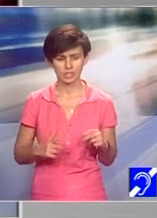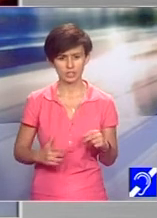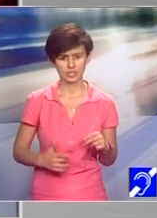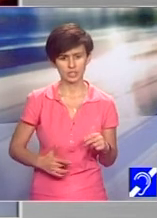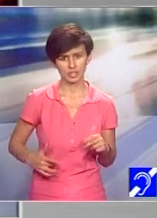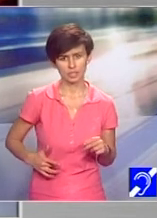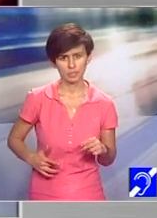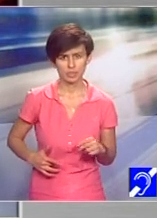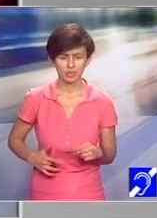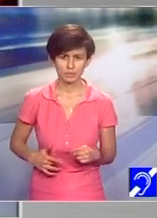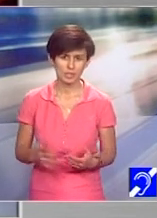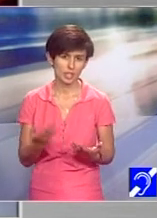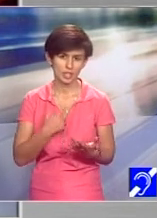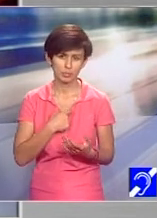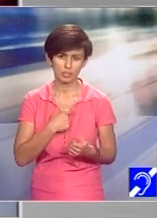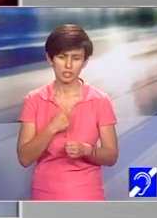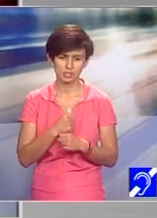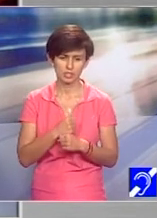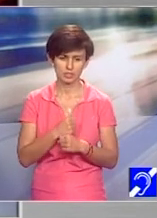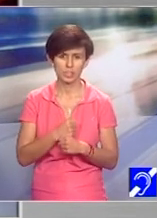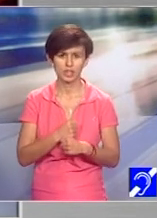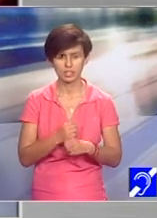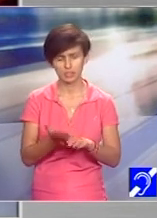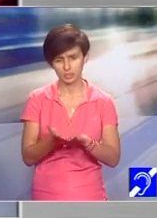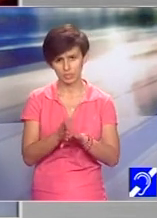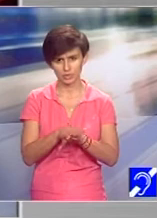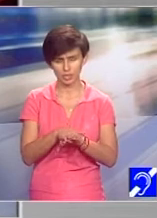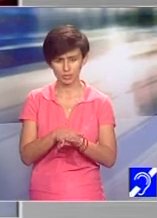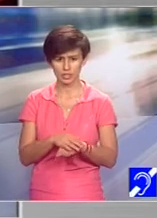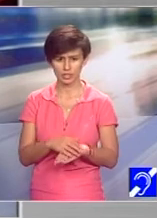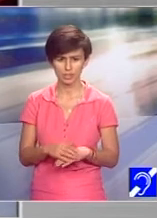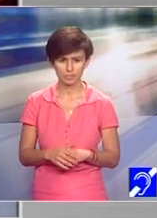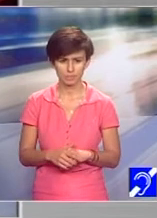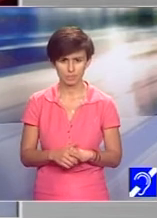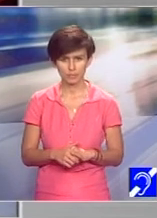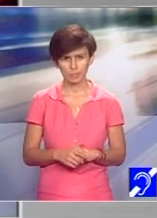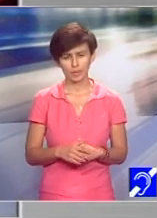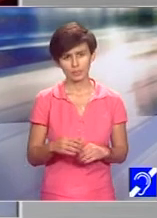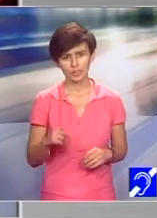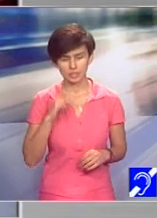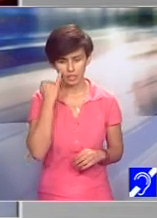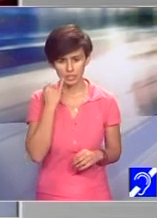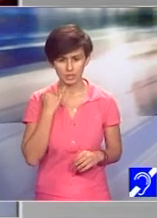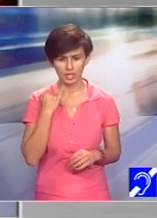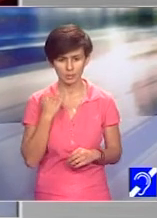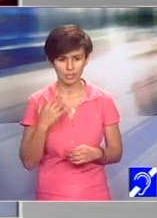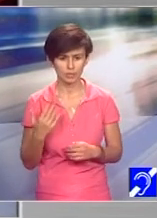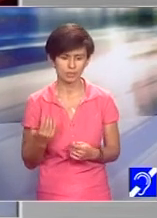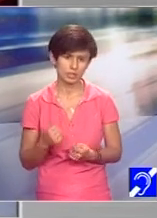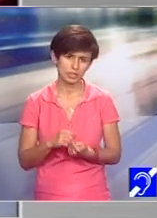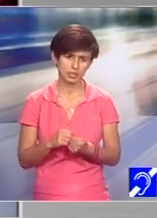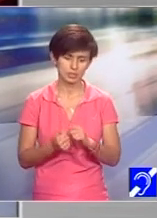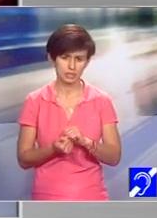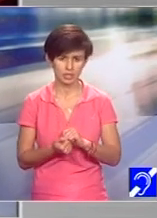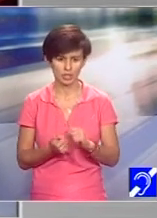infarct. Come diabetice, când lumea se sperie, pacientul intră în comă. O colică renală, cine a avut își dă seama